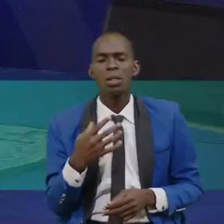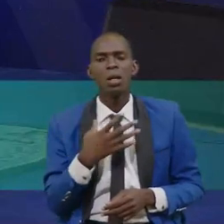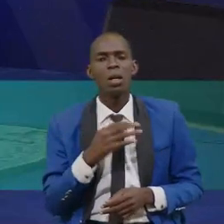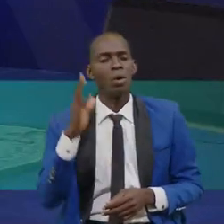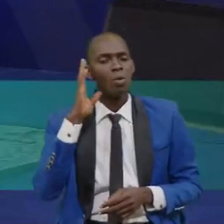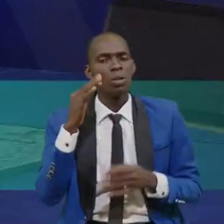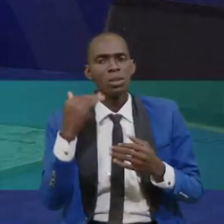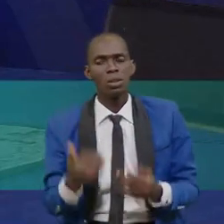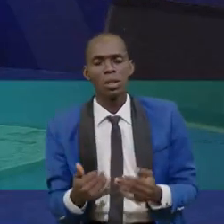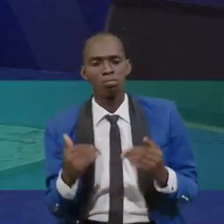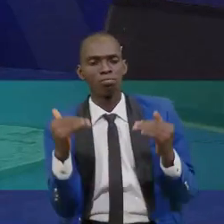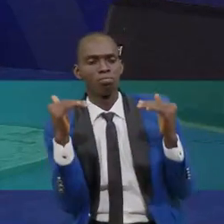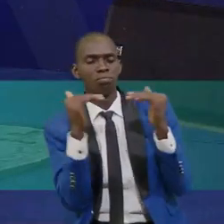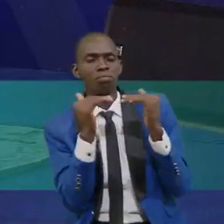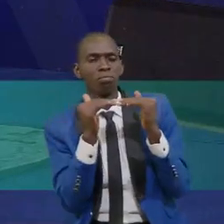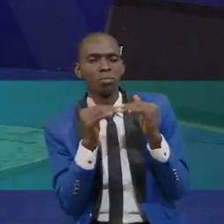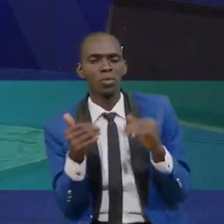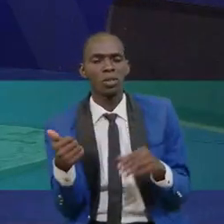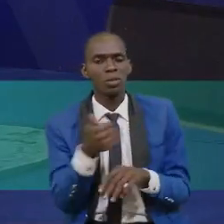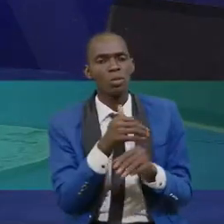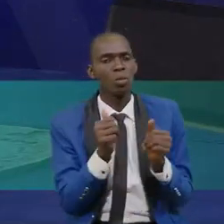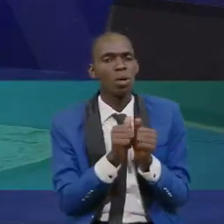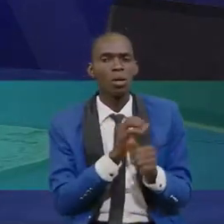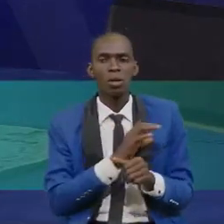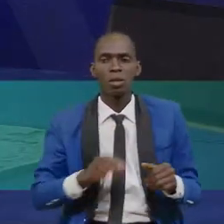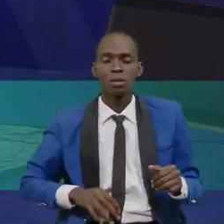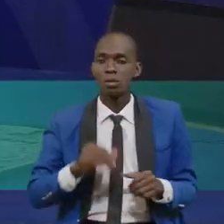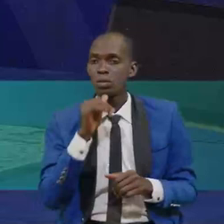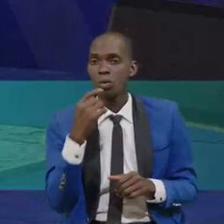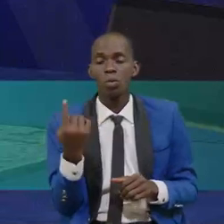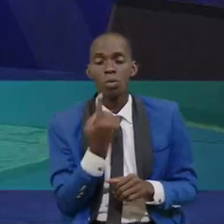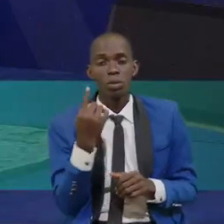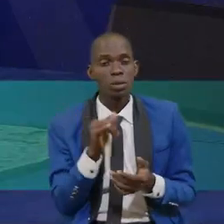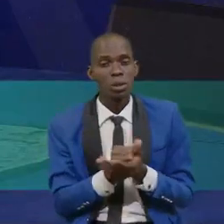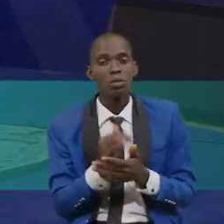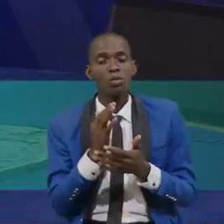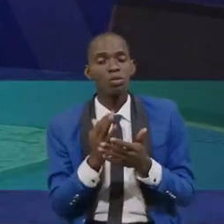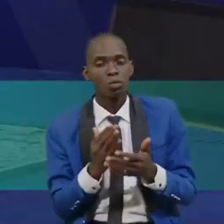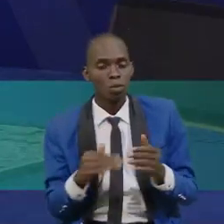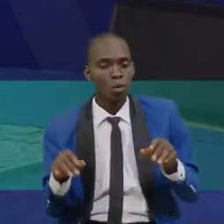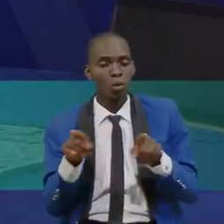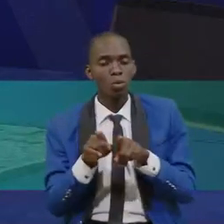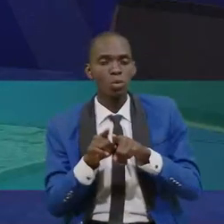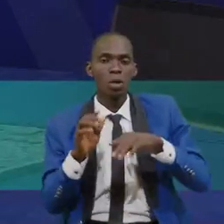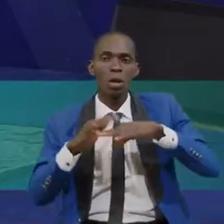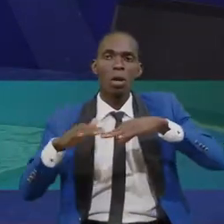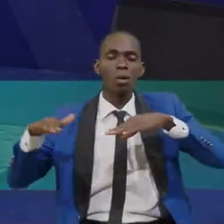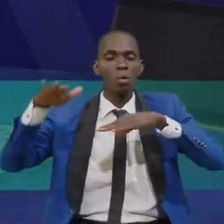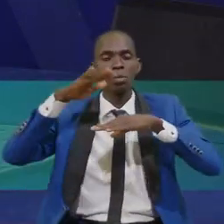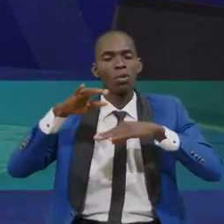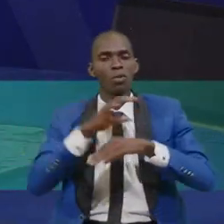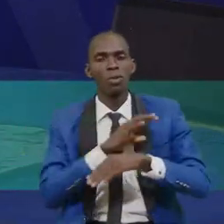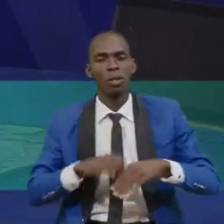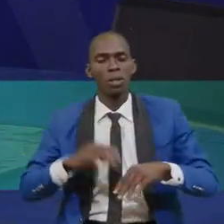se mettent au même niveau que Christ. Non seulement ça, au-dessus de Christ. Et ils rabaissent,